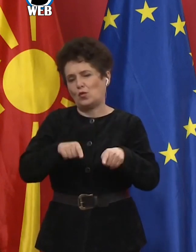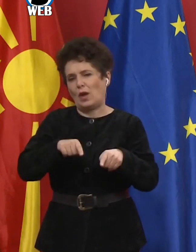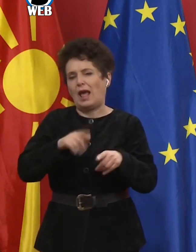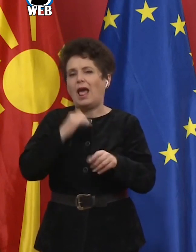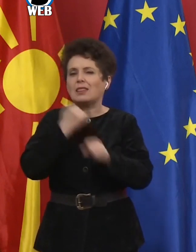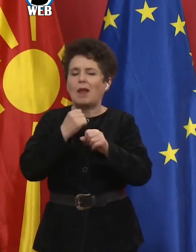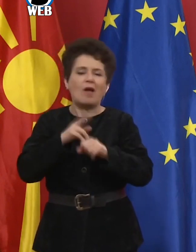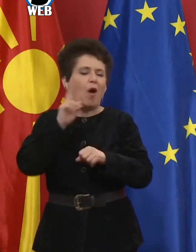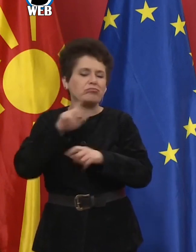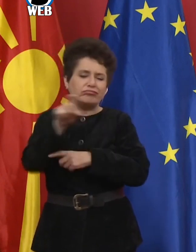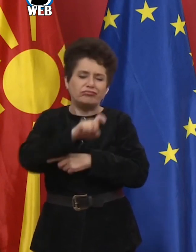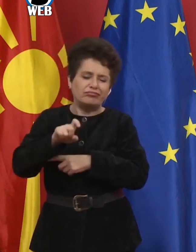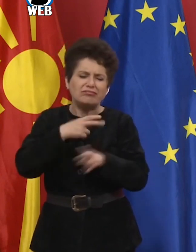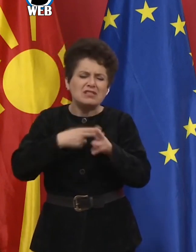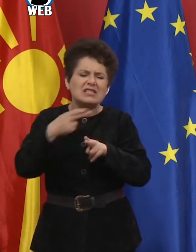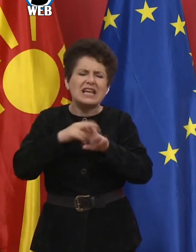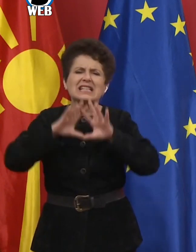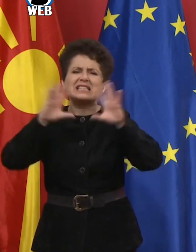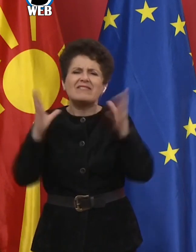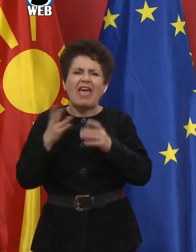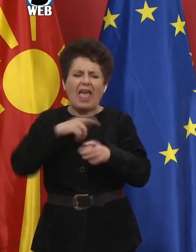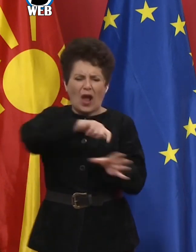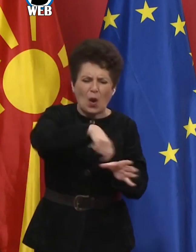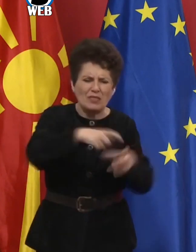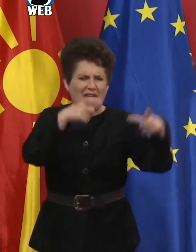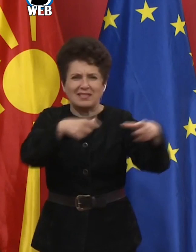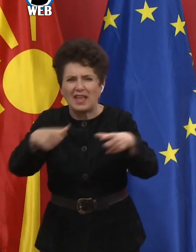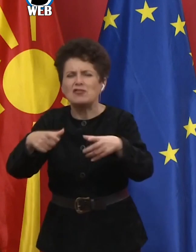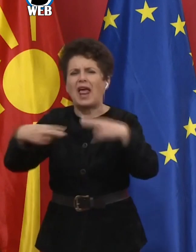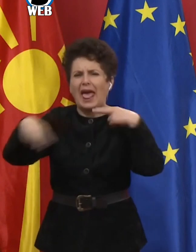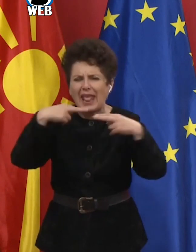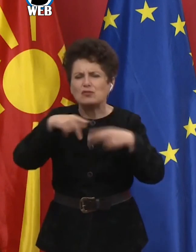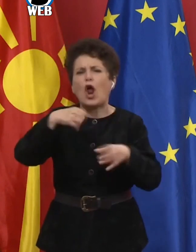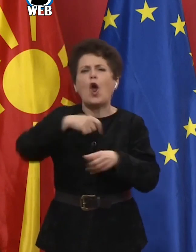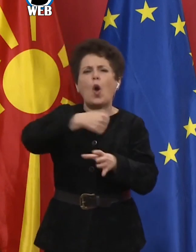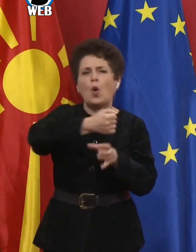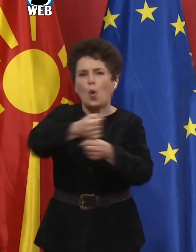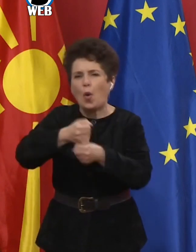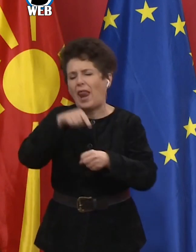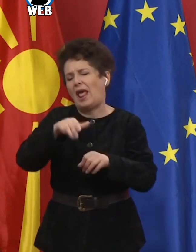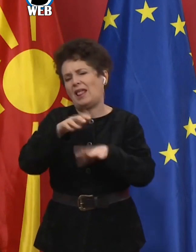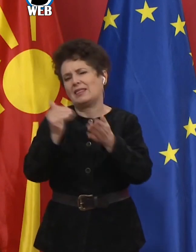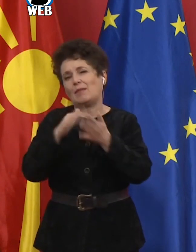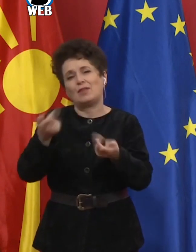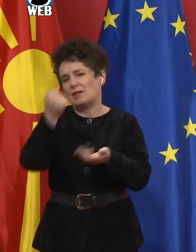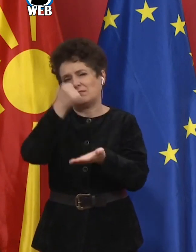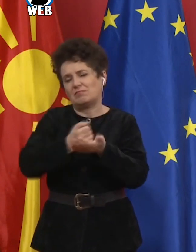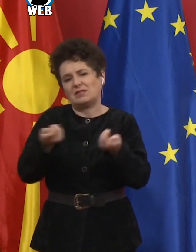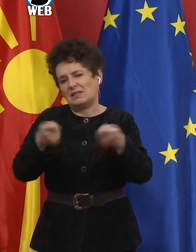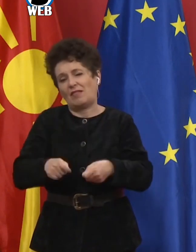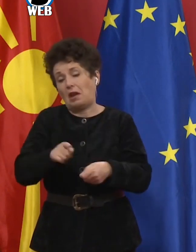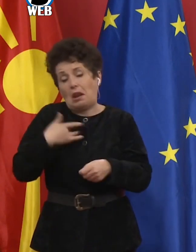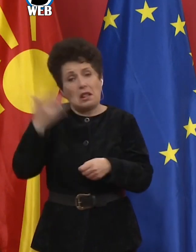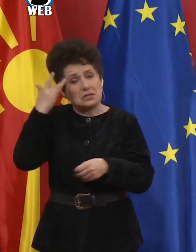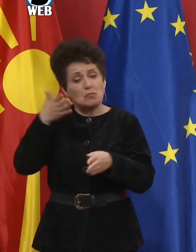извршат една обща дезинфекција во самиот објект, бидејќи подолго време стоел како запечатен неотворен и не знаеме што